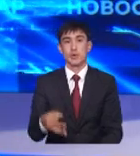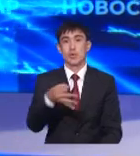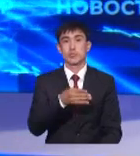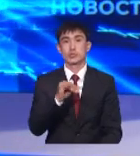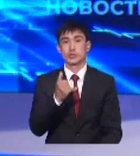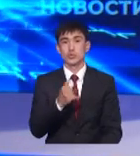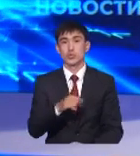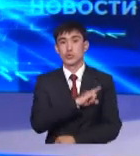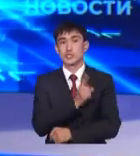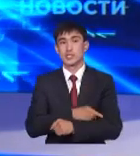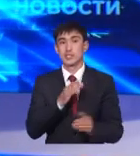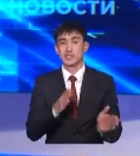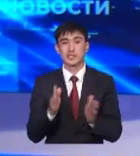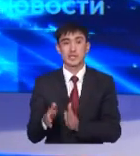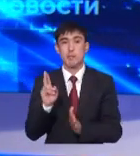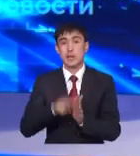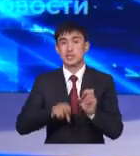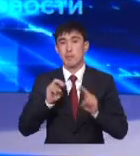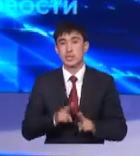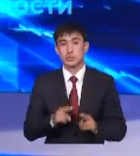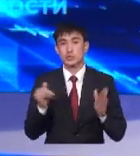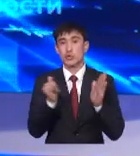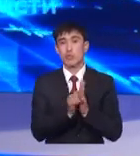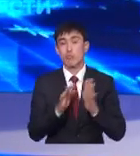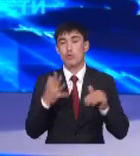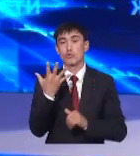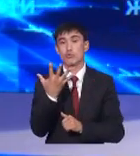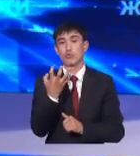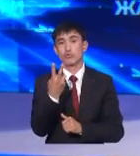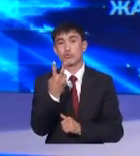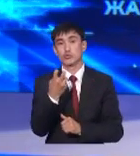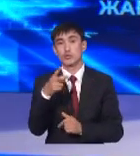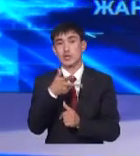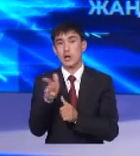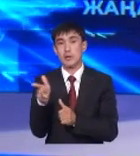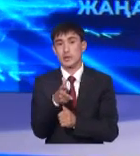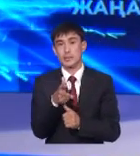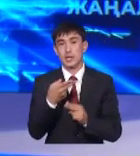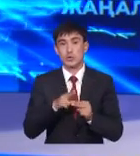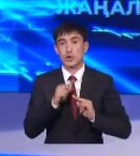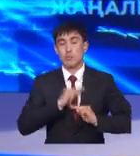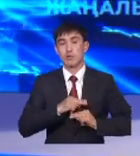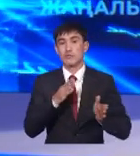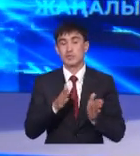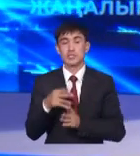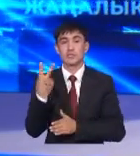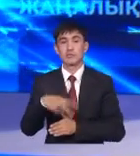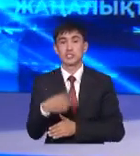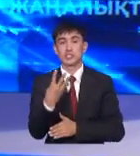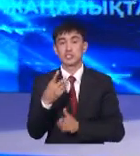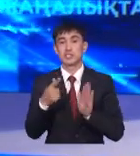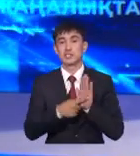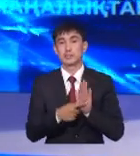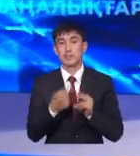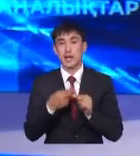в области житсу усилена система безопасности установлено более 200 камер видеонаблюдения которые работают в режиме